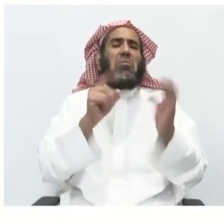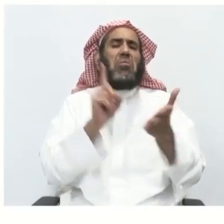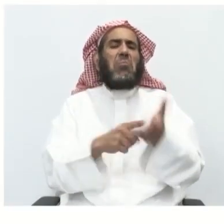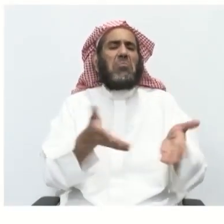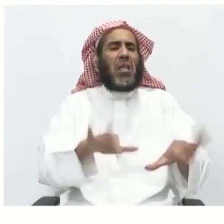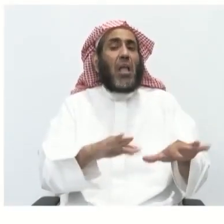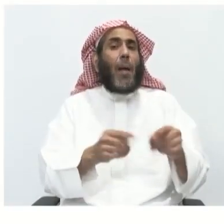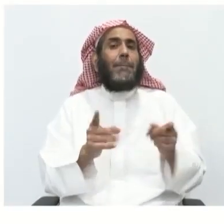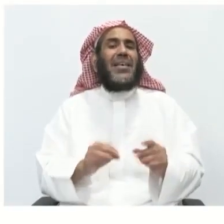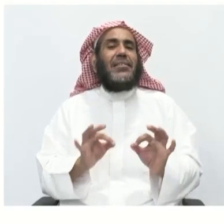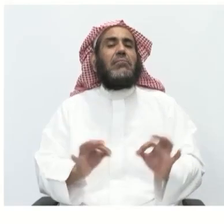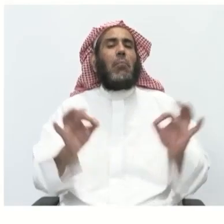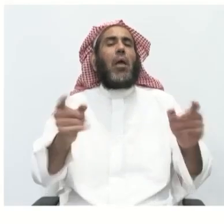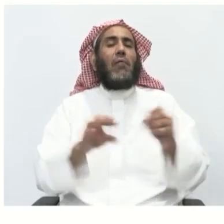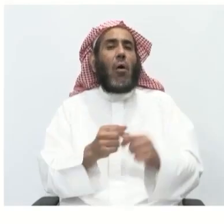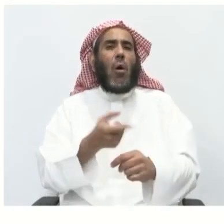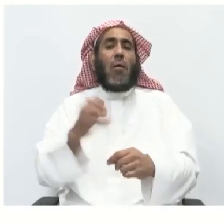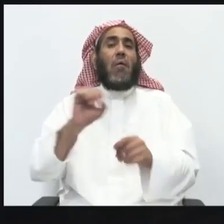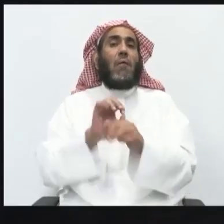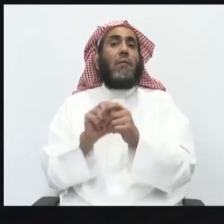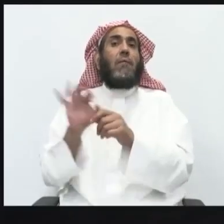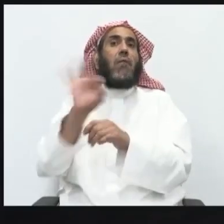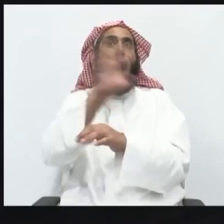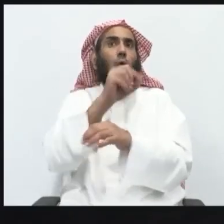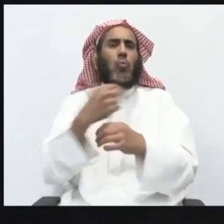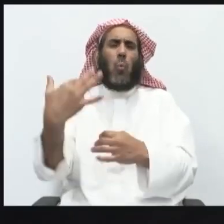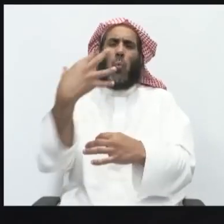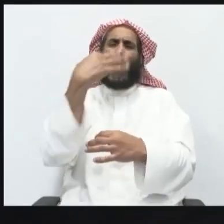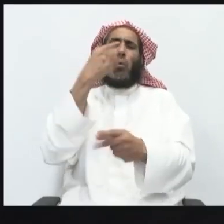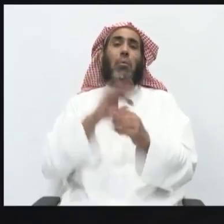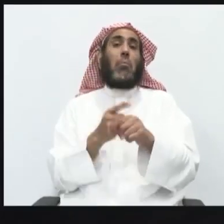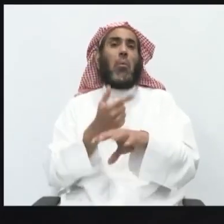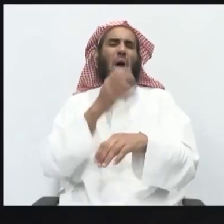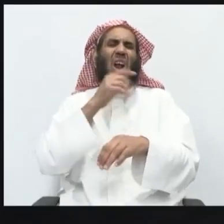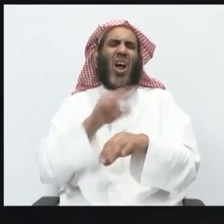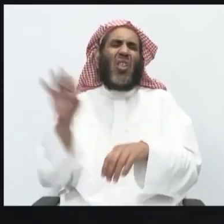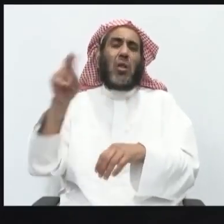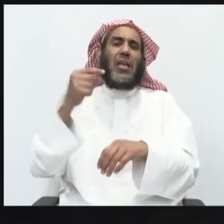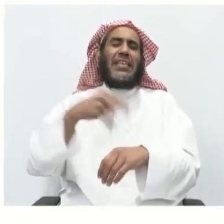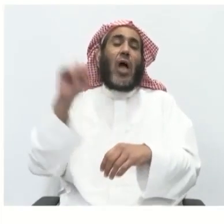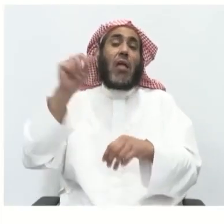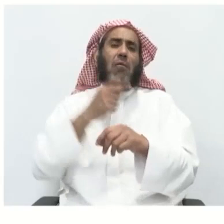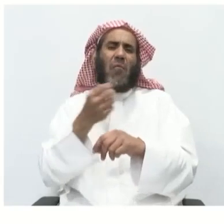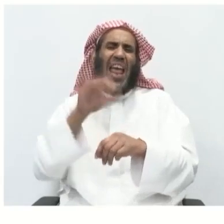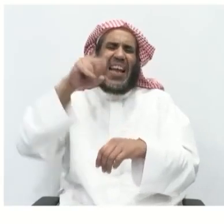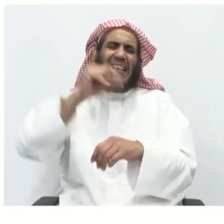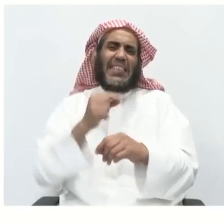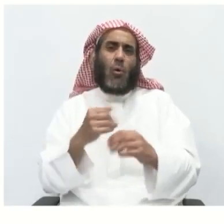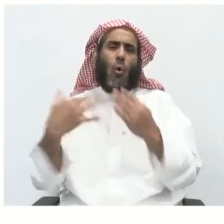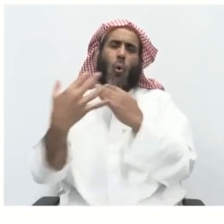اما الطبيعي فهو فيروس معدي ونحن نعلم ان مرض الايدز له عده طرق في العدوى